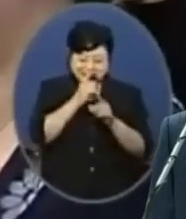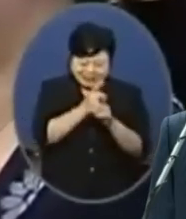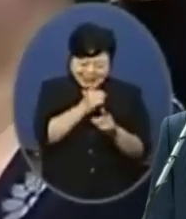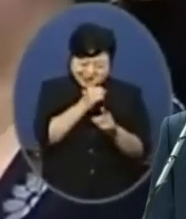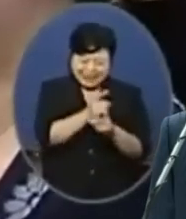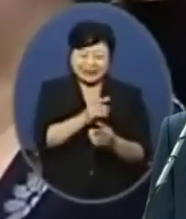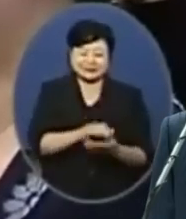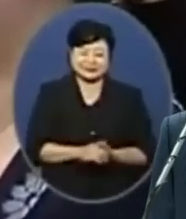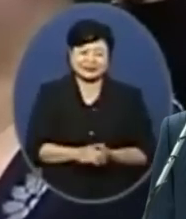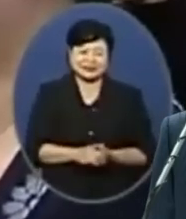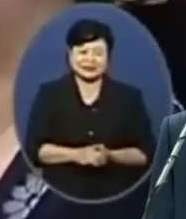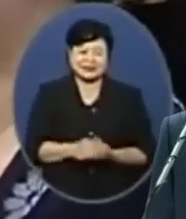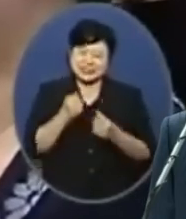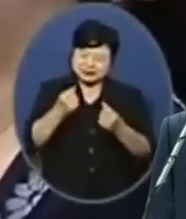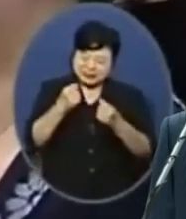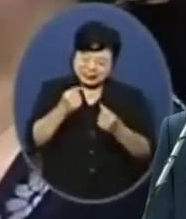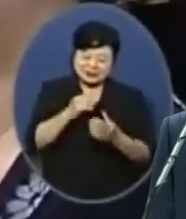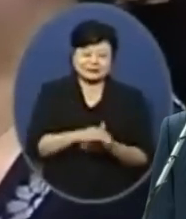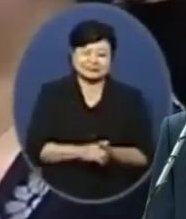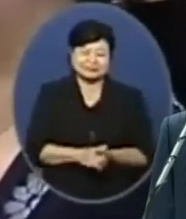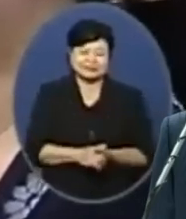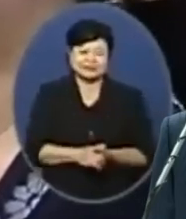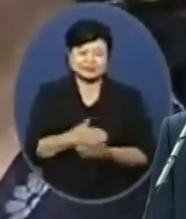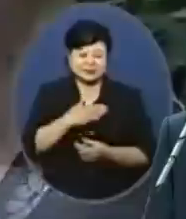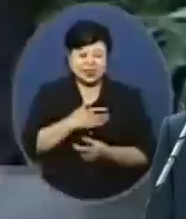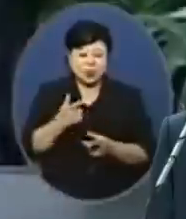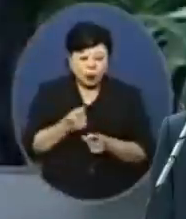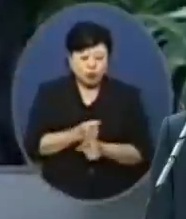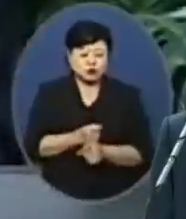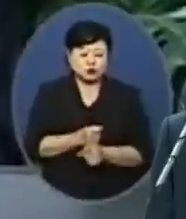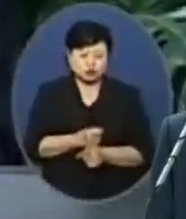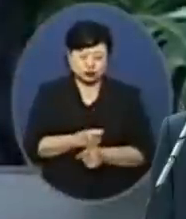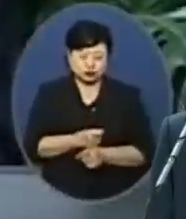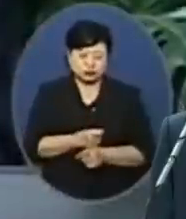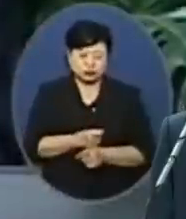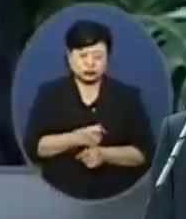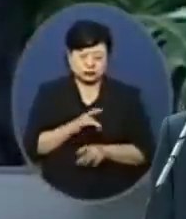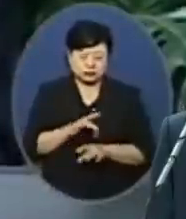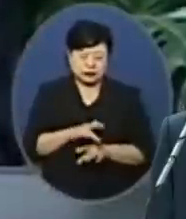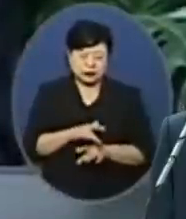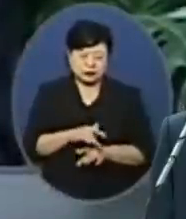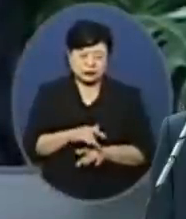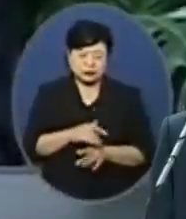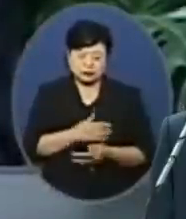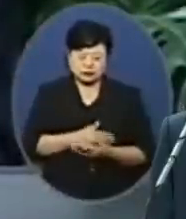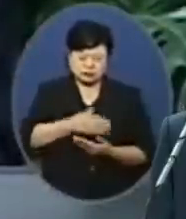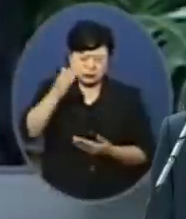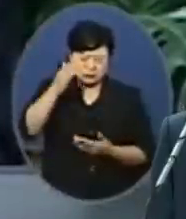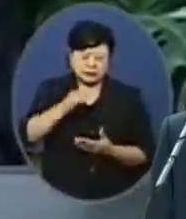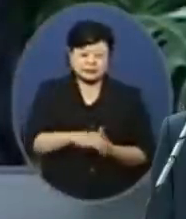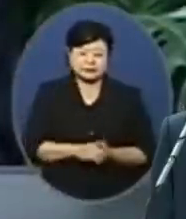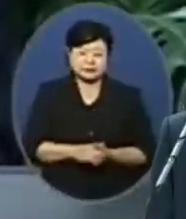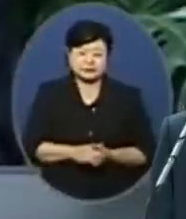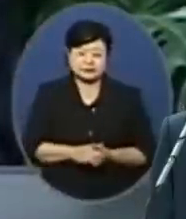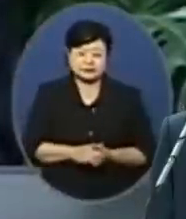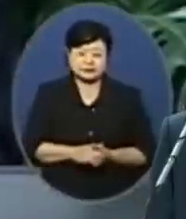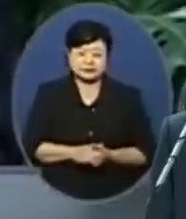승리한다. 나는 힘차다. 나는 원수들에게서 미움을 받지 않는다.